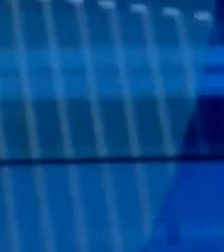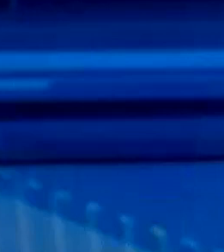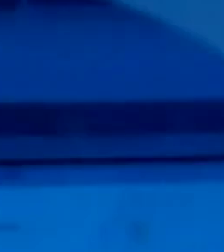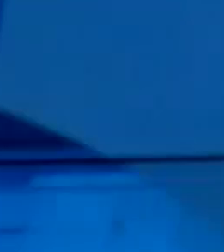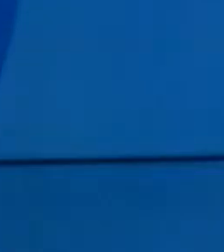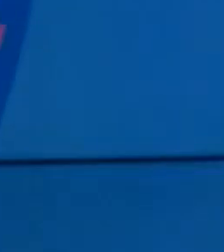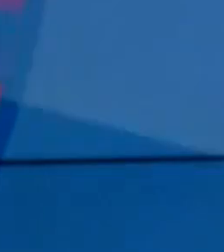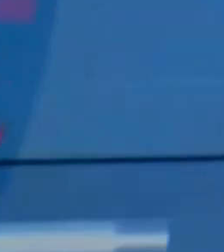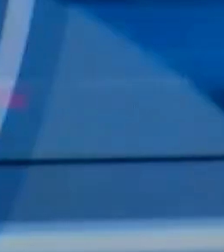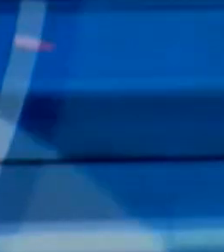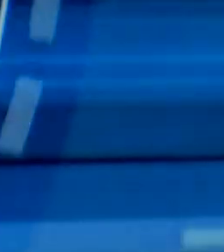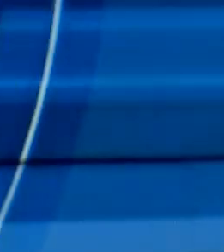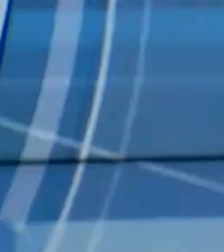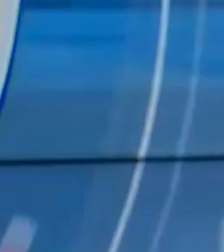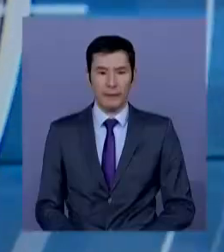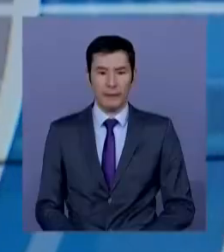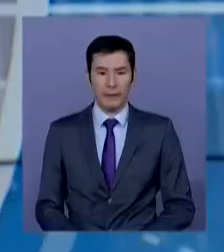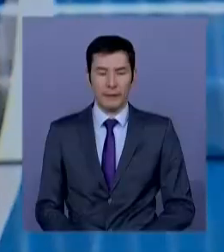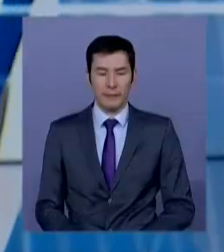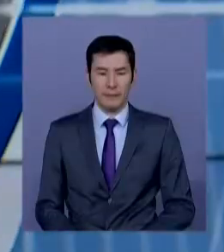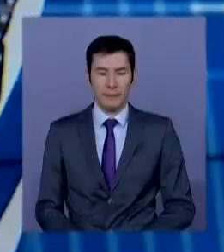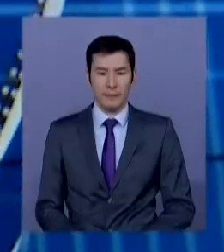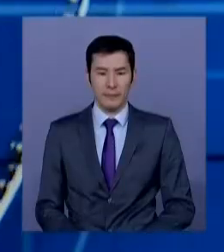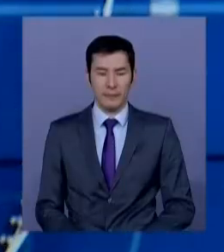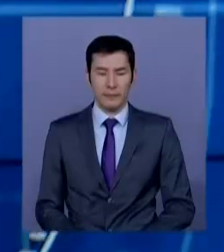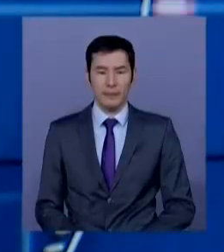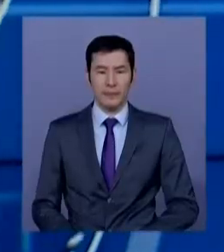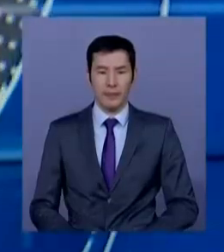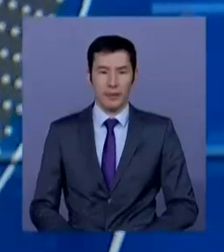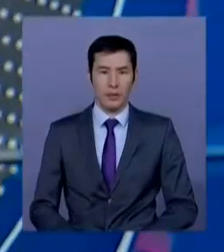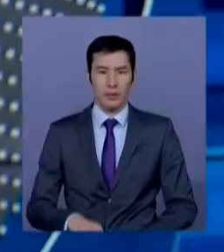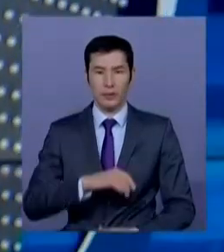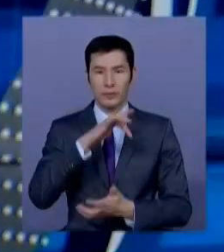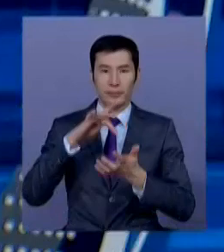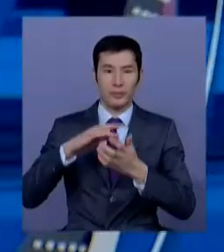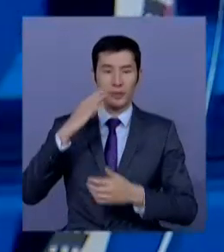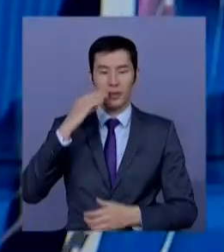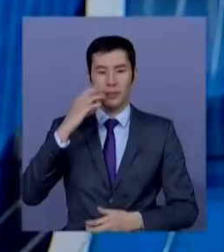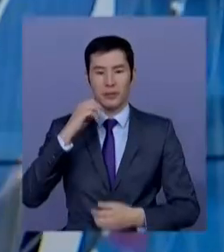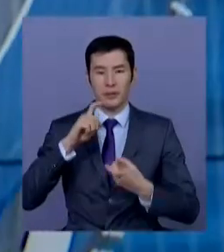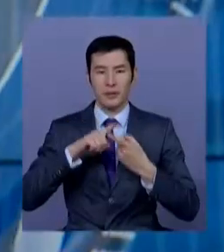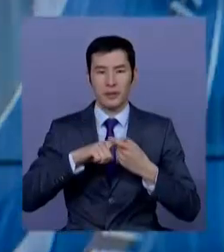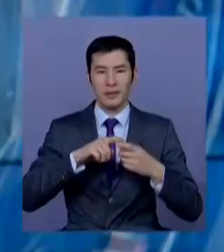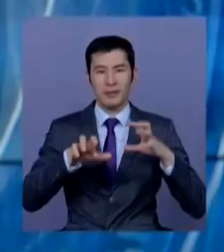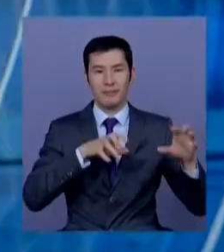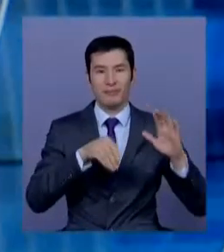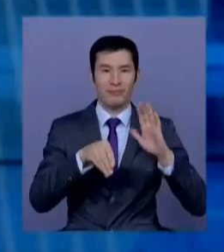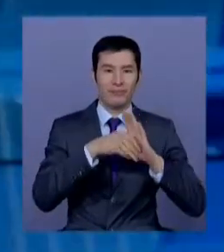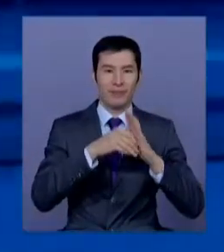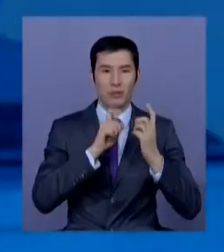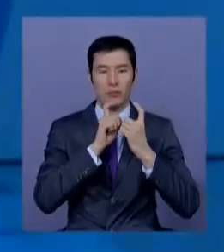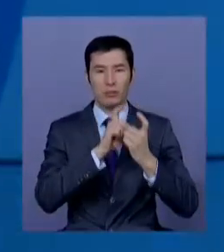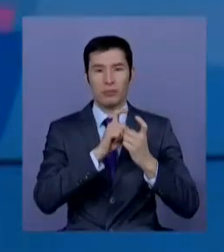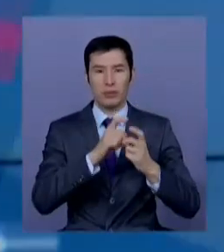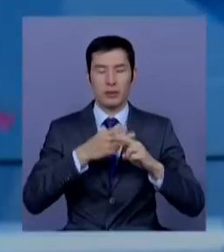Алматыда кассирдің көмегінсіз есеп айыратын дүкеннің қатары артты. Бүгін жемқорлыққа қарсы күресетін мамандар қаладағы ірі сауда